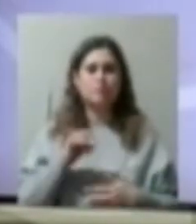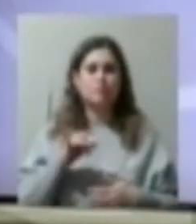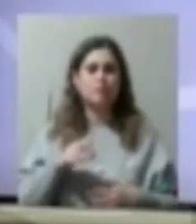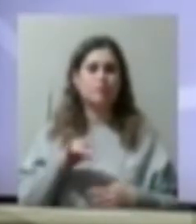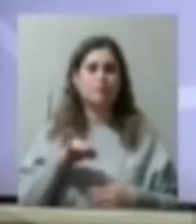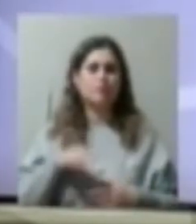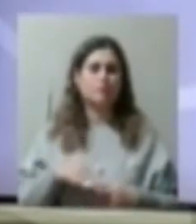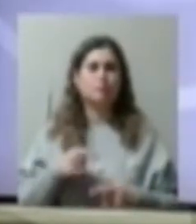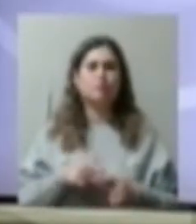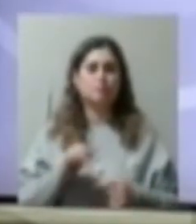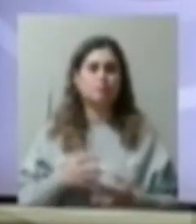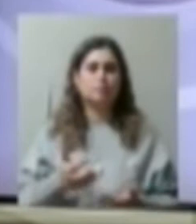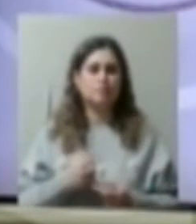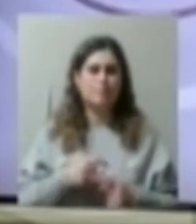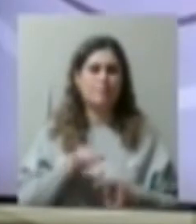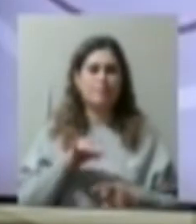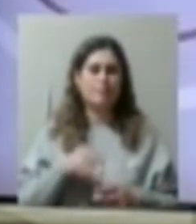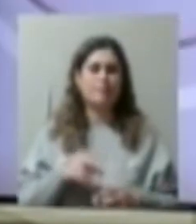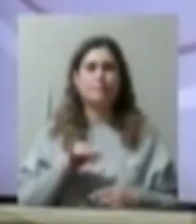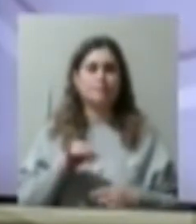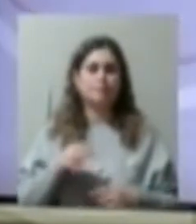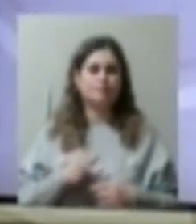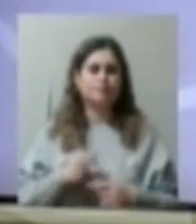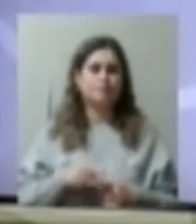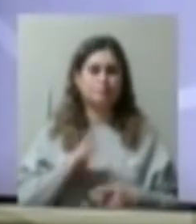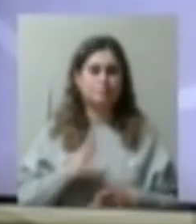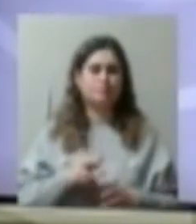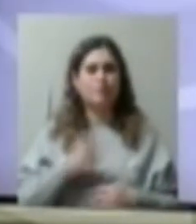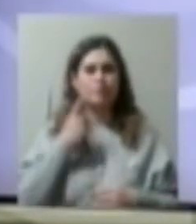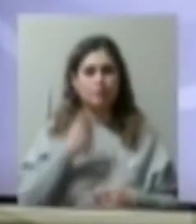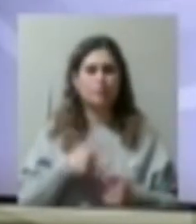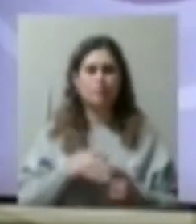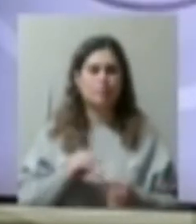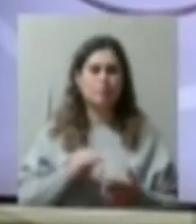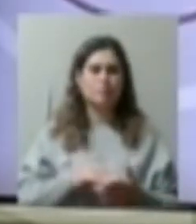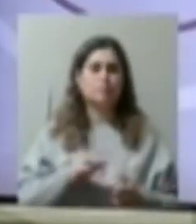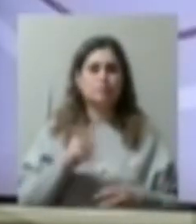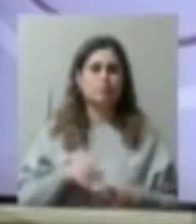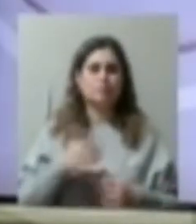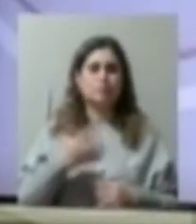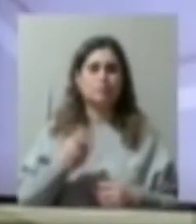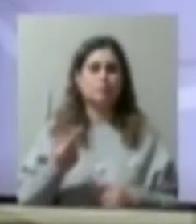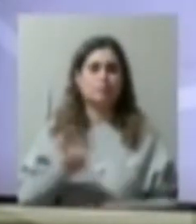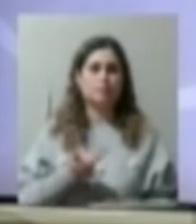може отримати від патрульних постанову, це буде або попередження, або накладення штрафу в 51 гривню.